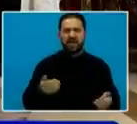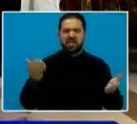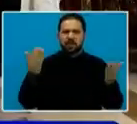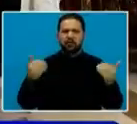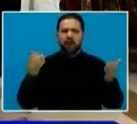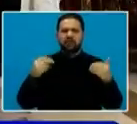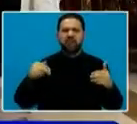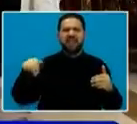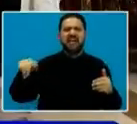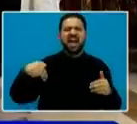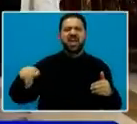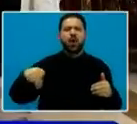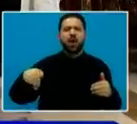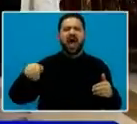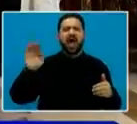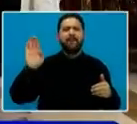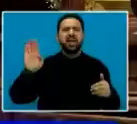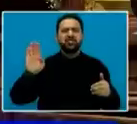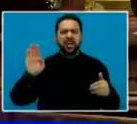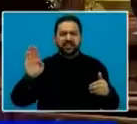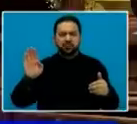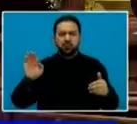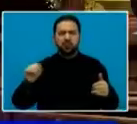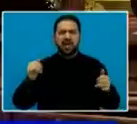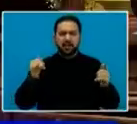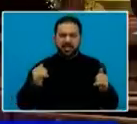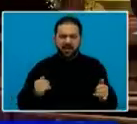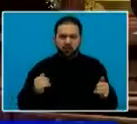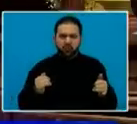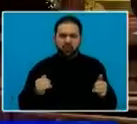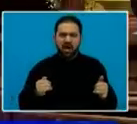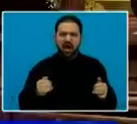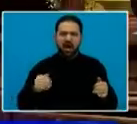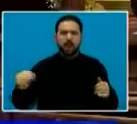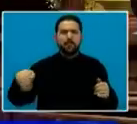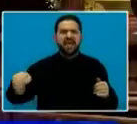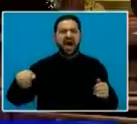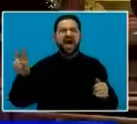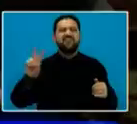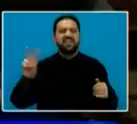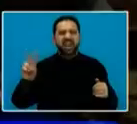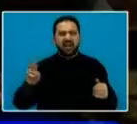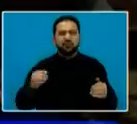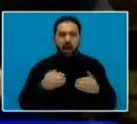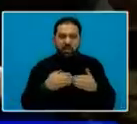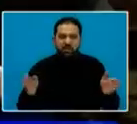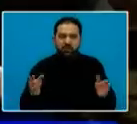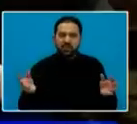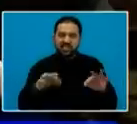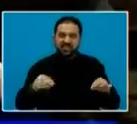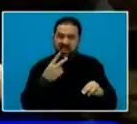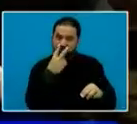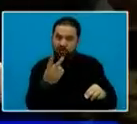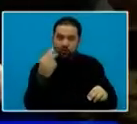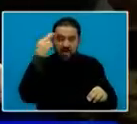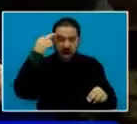la celebra românii sub Mihai Voievod Viteazul, abia de atunci Mihai Viteazul începe să fie văzut ca erou.